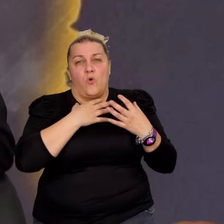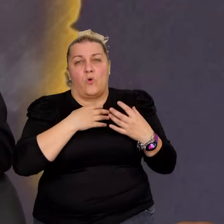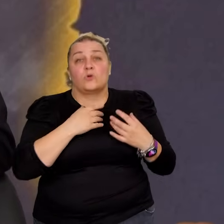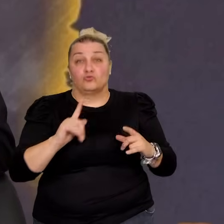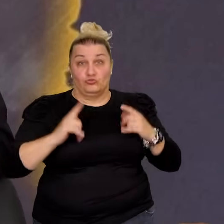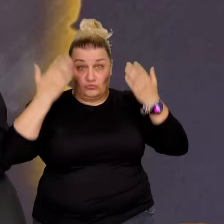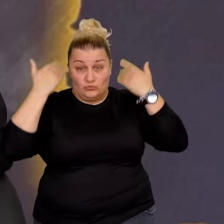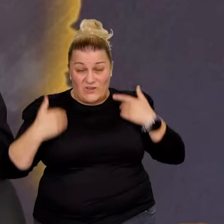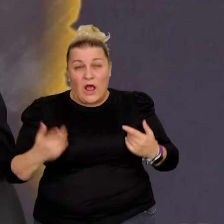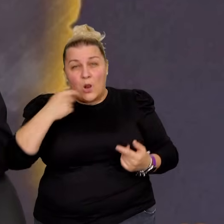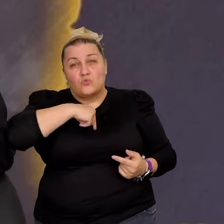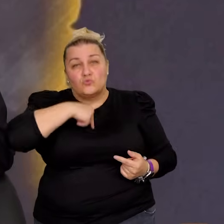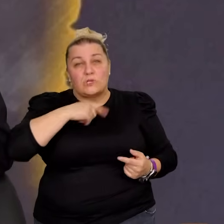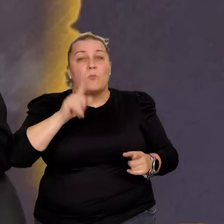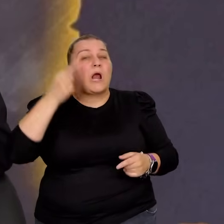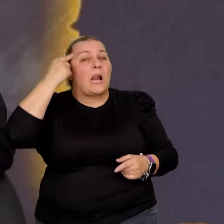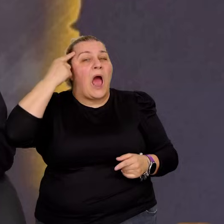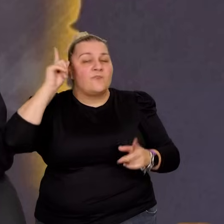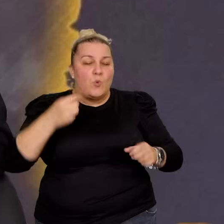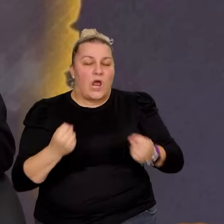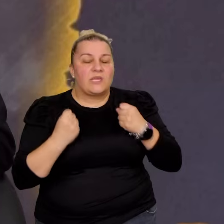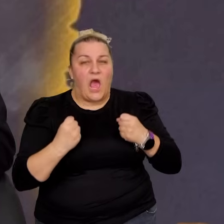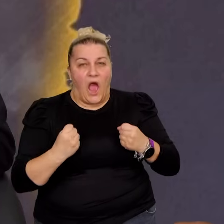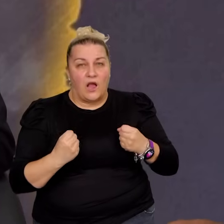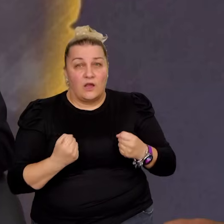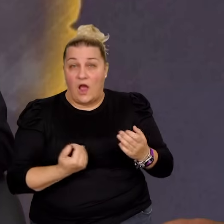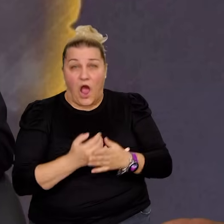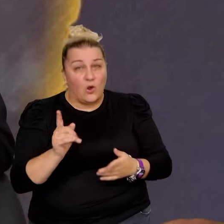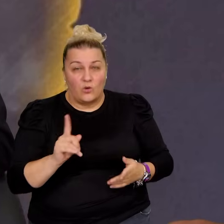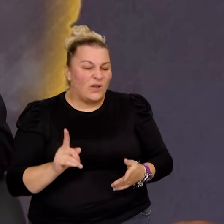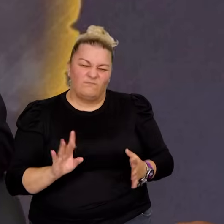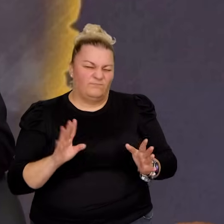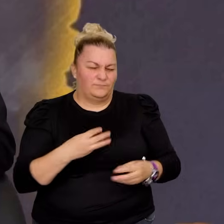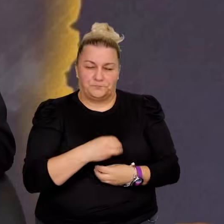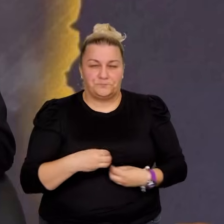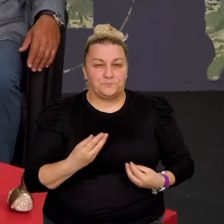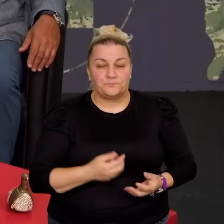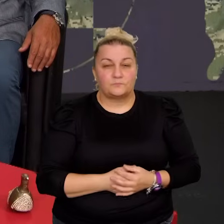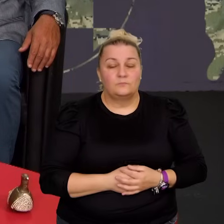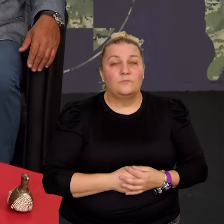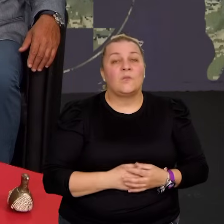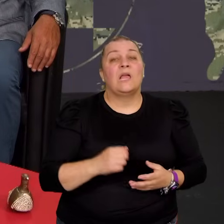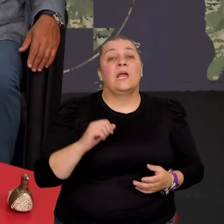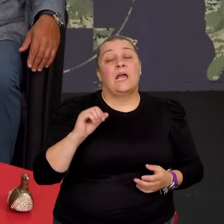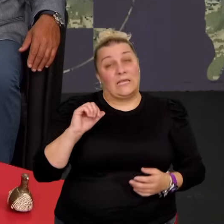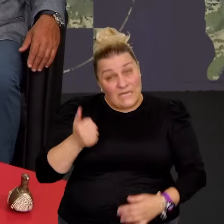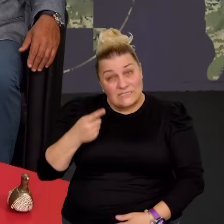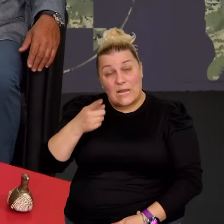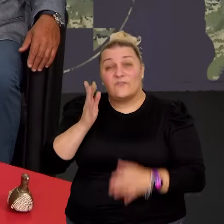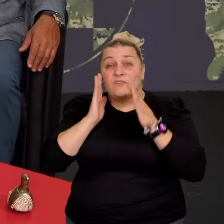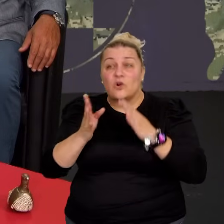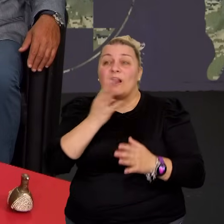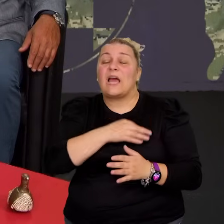da mora si ostati u glavi, ako, inače nije bilo dobro. Jesi li vjerovali da vas Hrvatska nije i